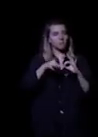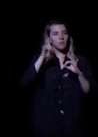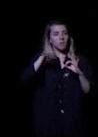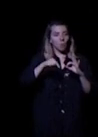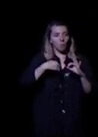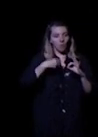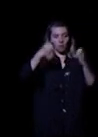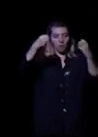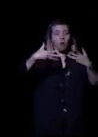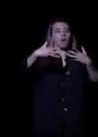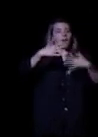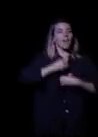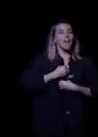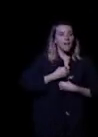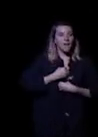l'imprévu.